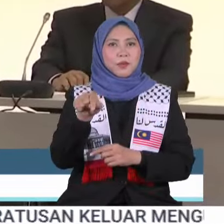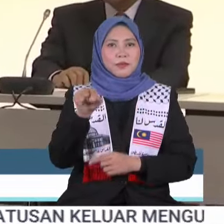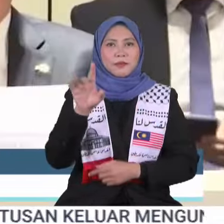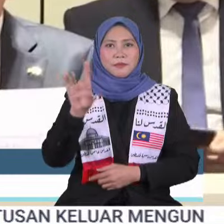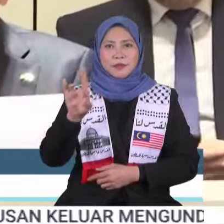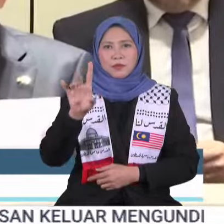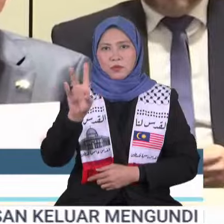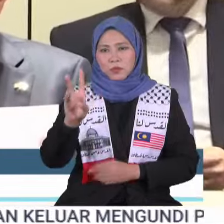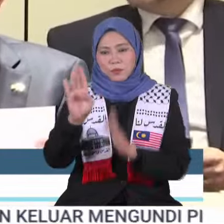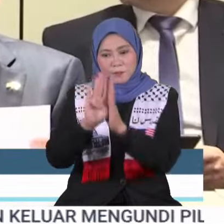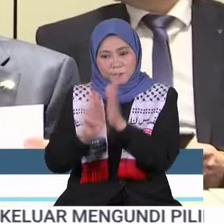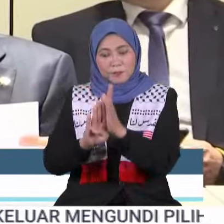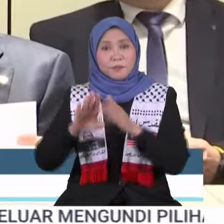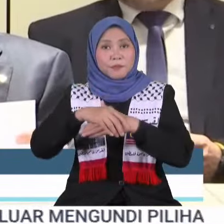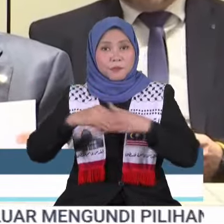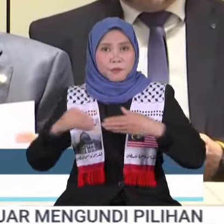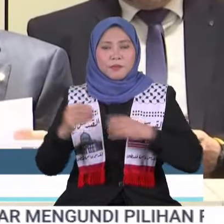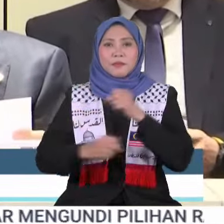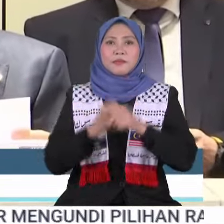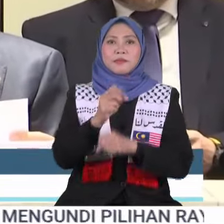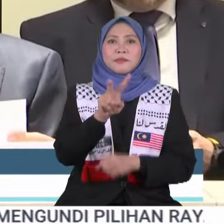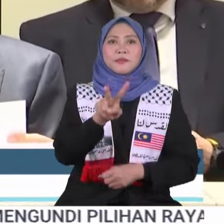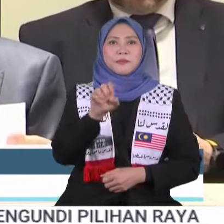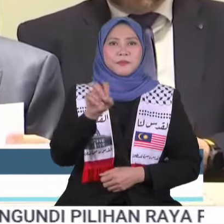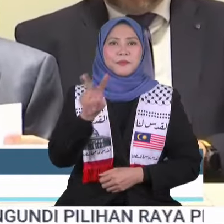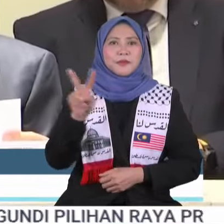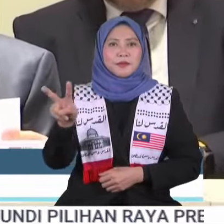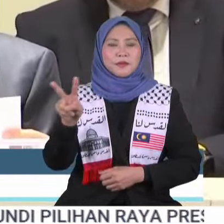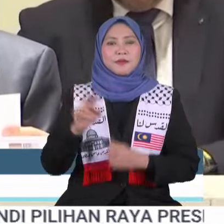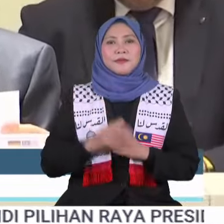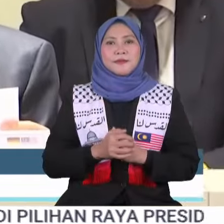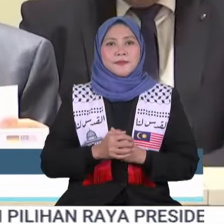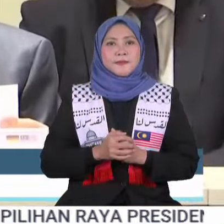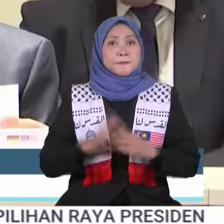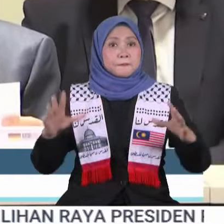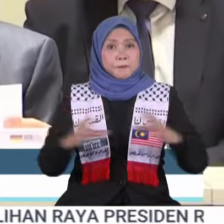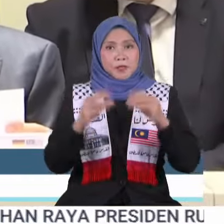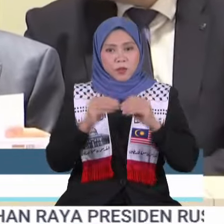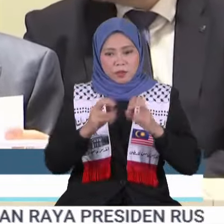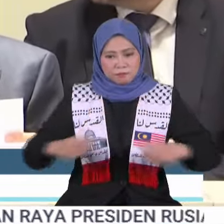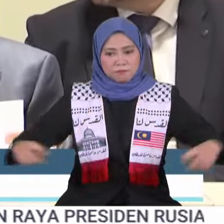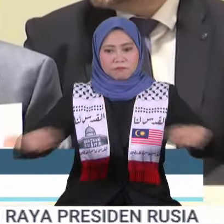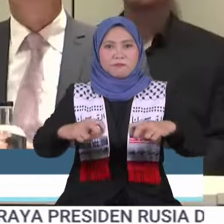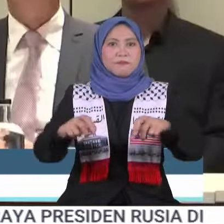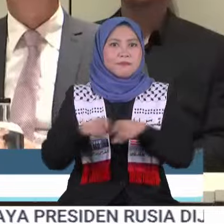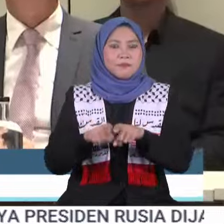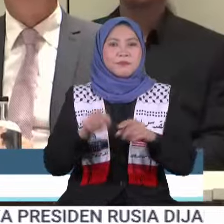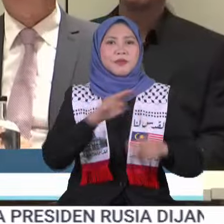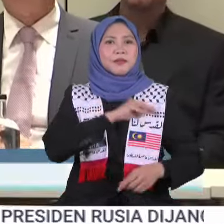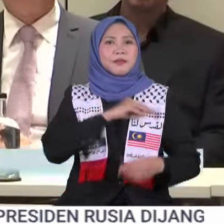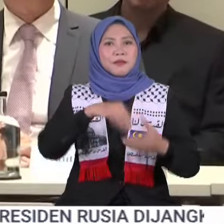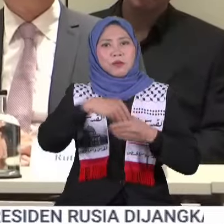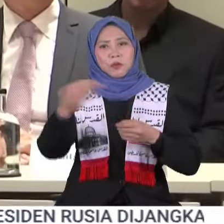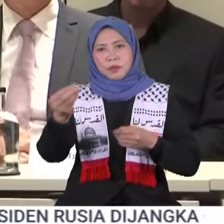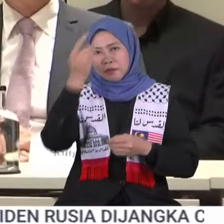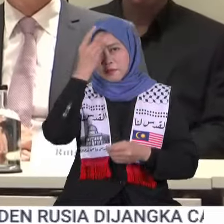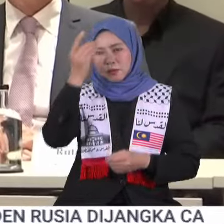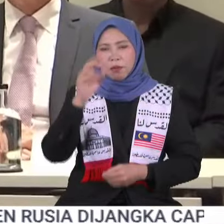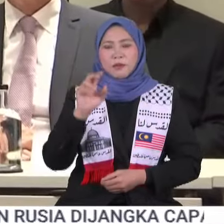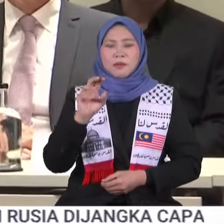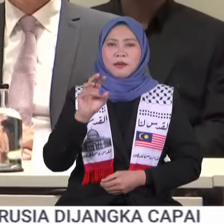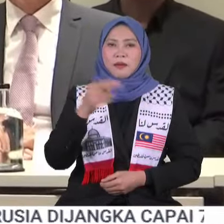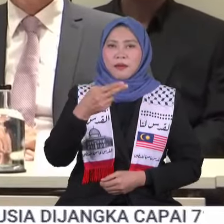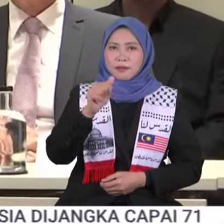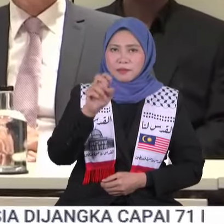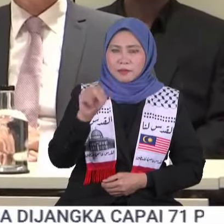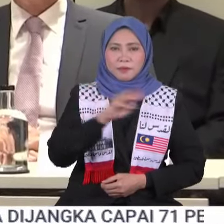r9.87 bilion pada 2022 turut sama dalam mesyuarat meja bulat menteri luar Datuk Seri Mohamad Hassan